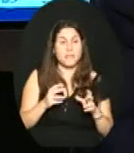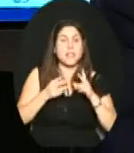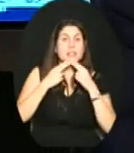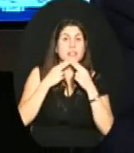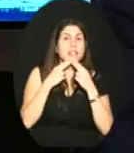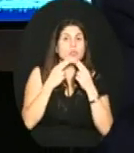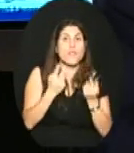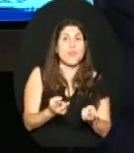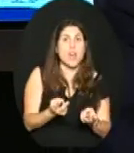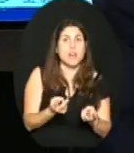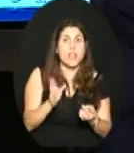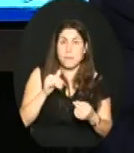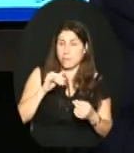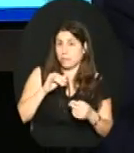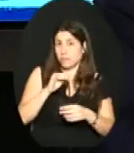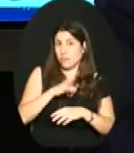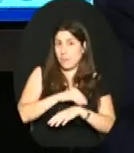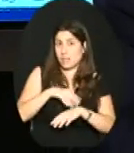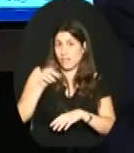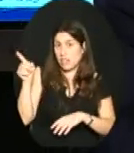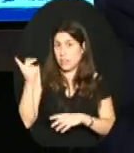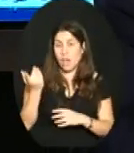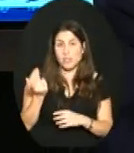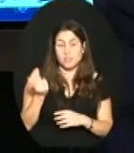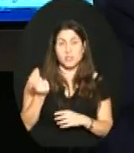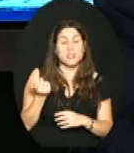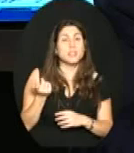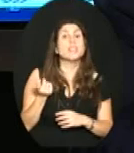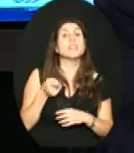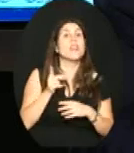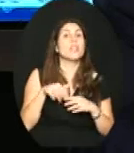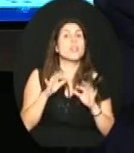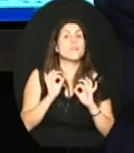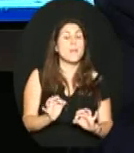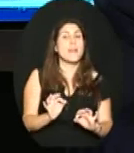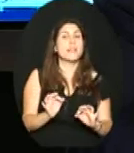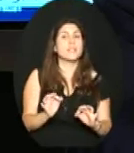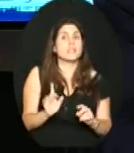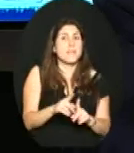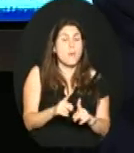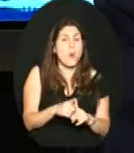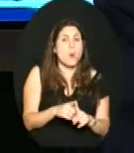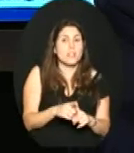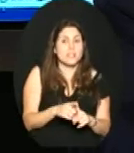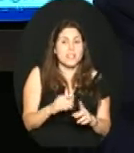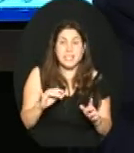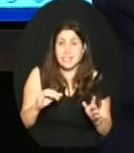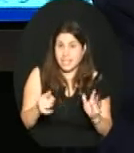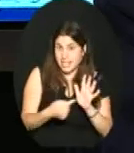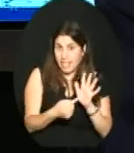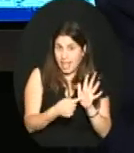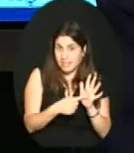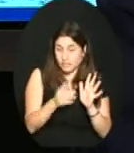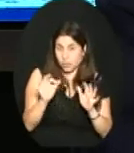תגובה משוודיה, לא מארצות הברית, ויש באמת, זה מעלה את האינטרס המובהק של ארצות